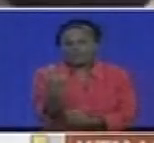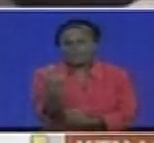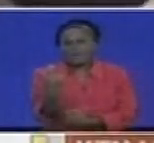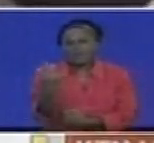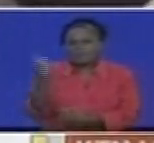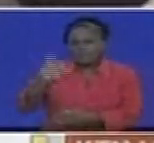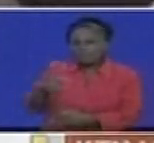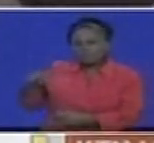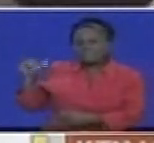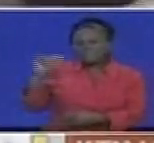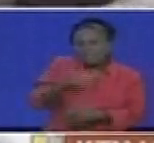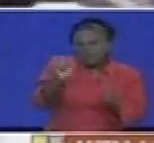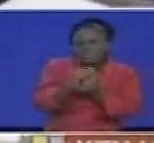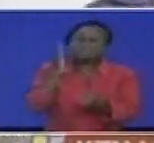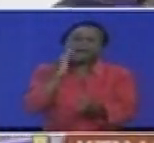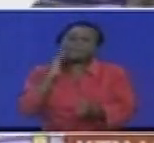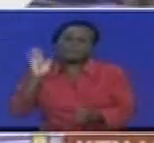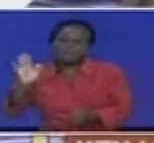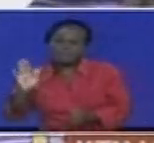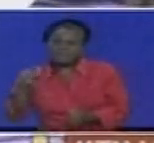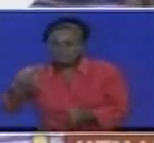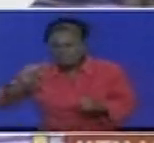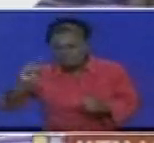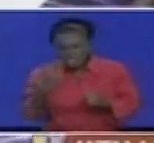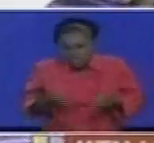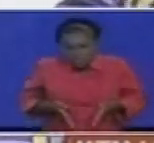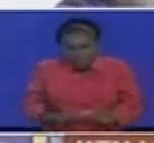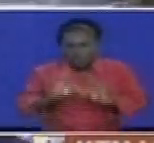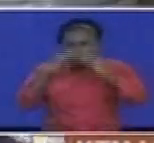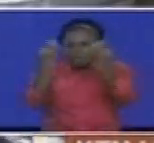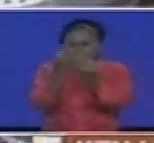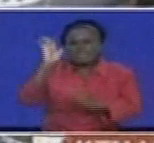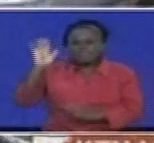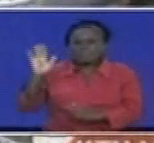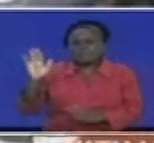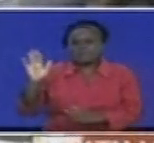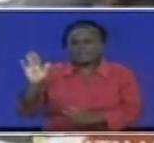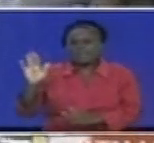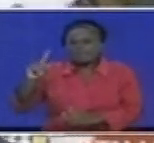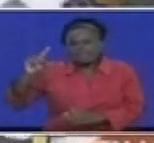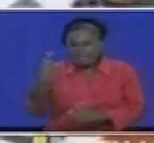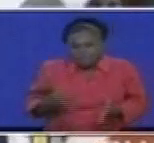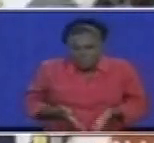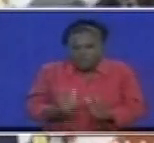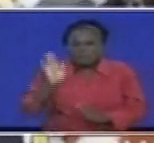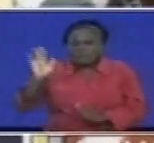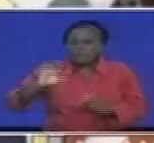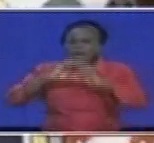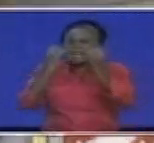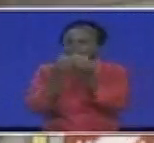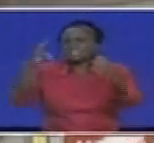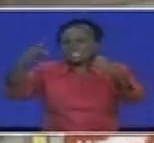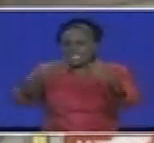Erot anaishi na mamake, akiwa ni mtoto wa kwanza kwa familia ya watoto wanne. Mtoto wake wa kwanza yuko kwenye darasa la